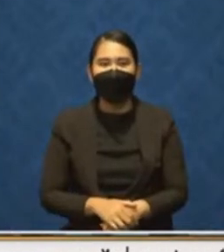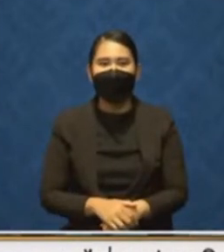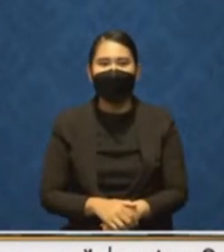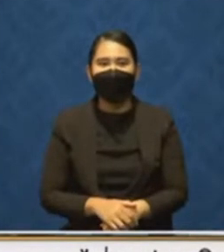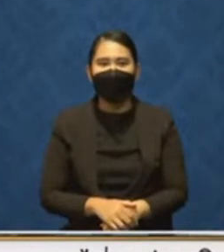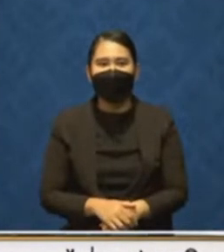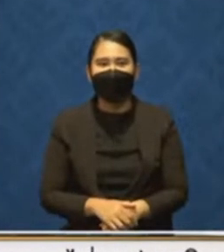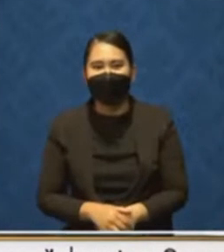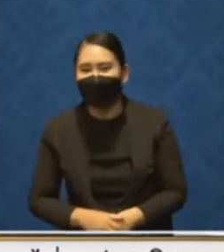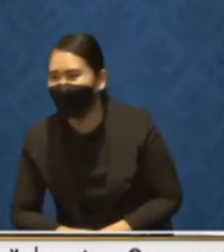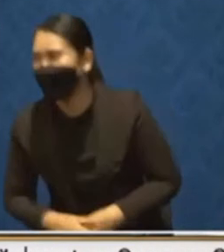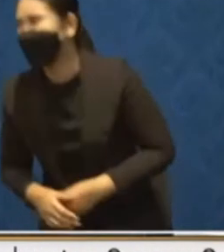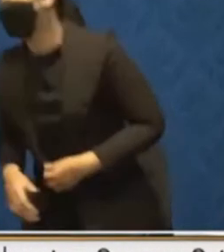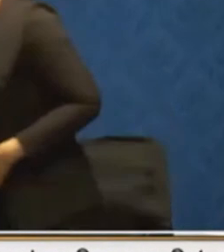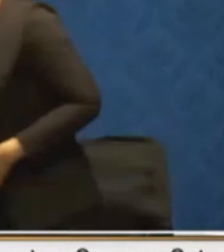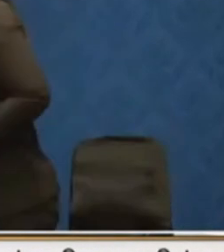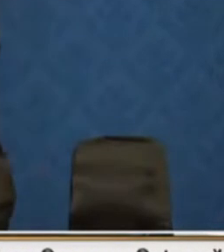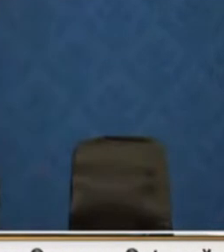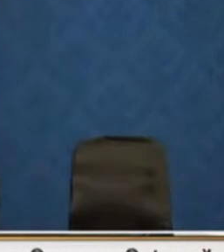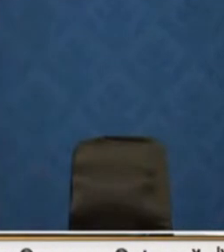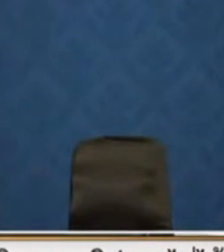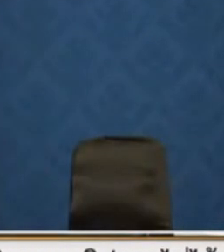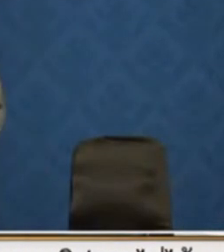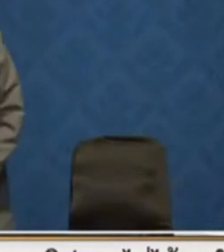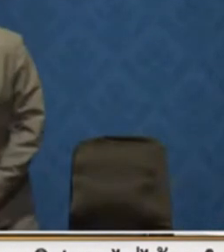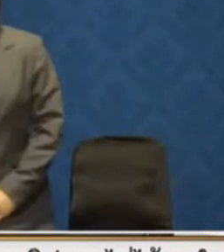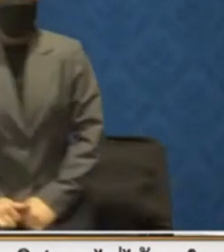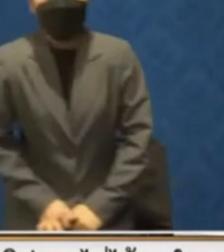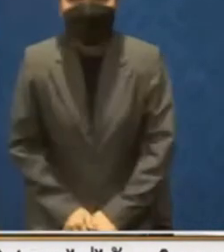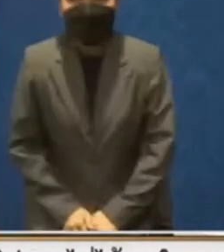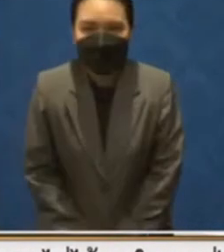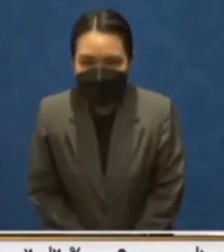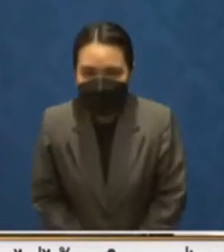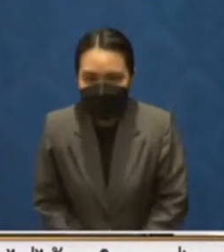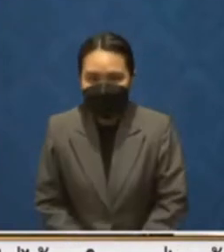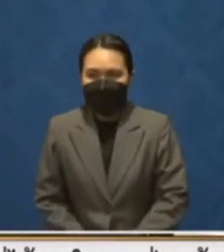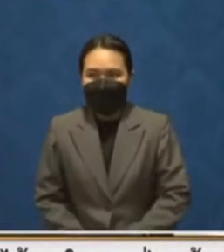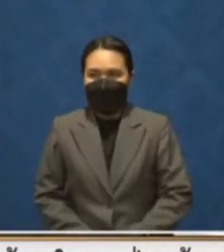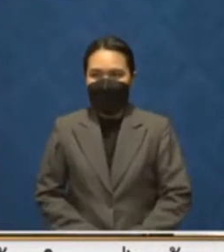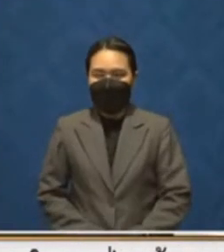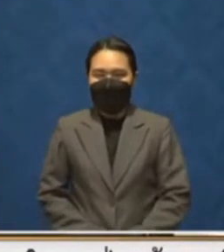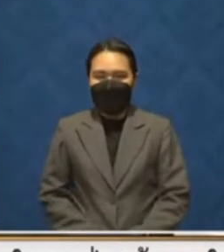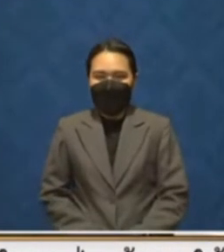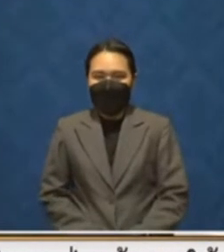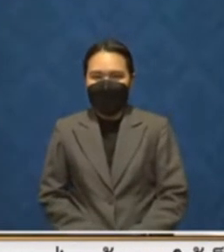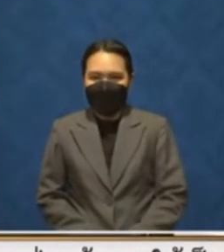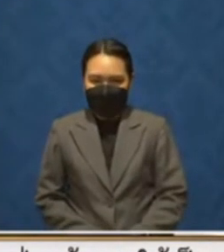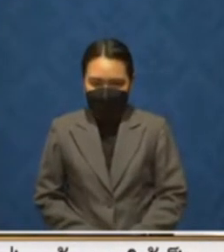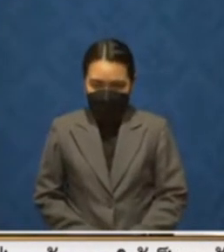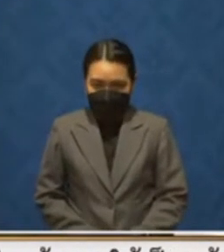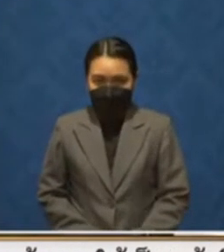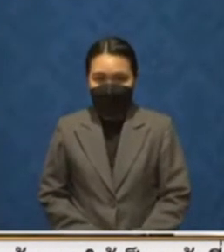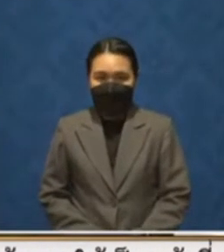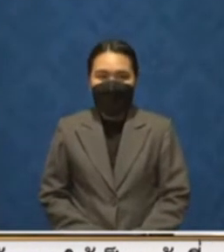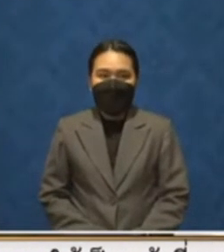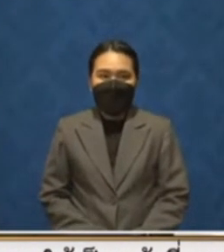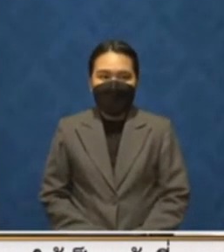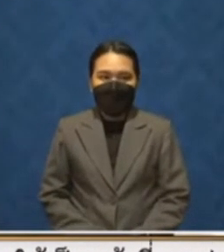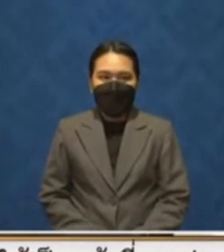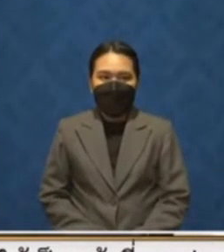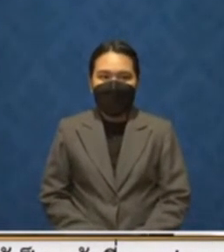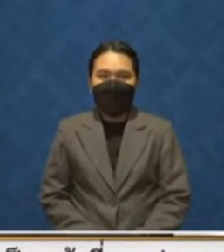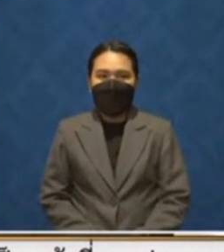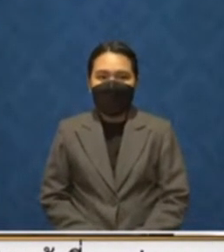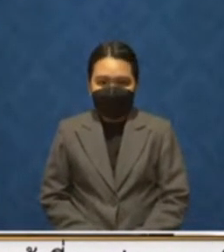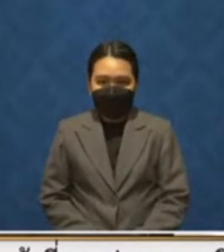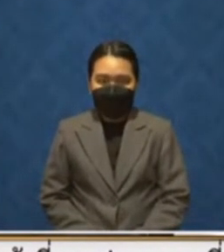พอปอกษัยเส้นอะไรทานครับจริงๆคนด่าหยาบกว่านี้เยอะแต่ผมก็ไม่อยากจะมาปล่อยเกรงใจและประธานเดินประทานเด็ดไม่ได้